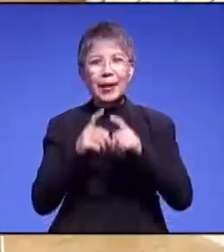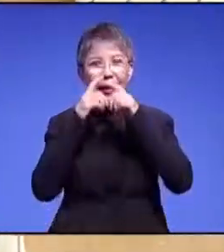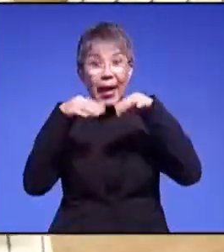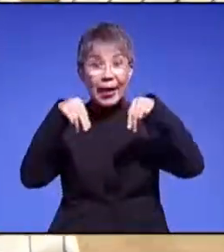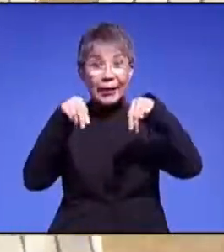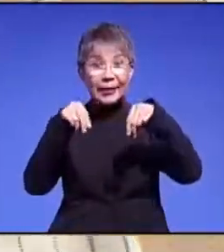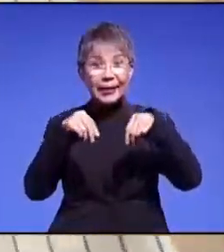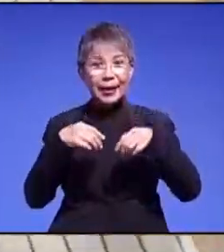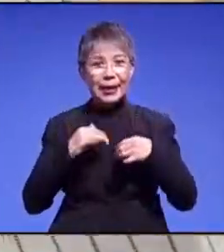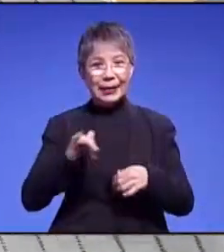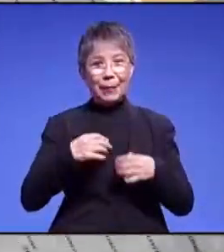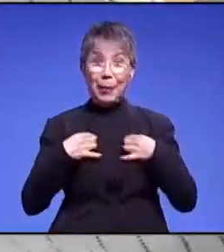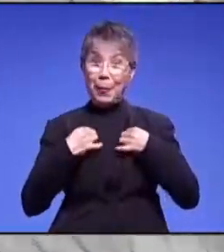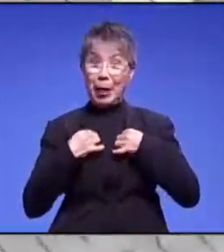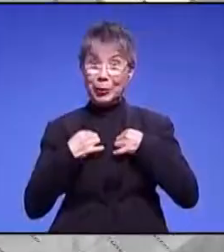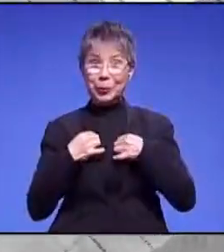yang dibuat senada dengan pakaian.